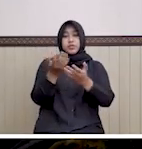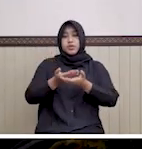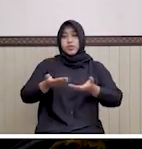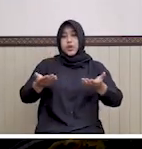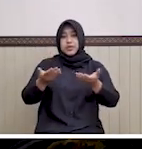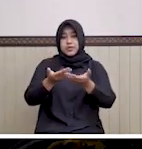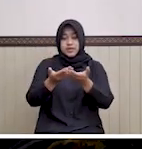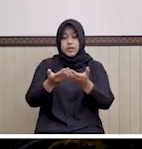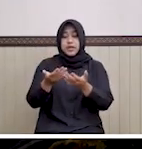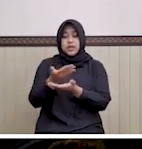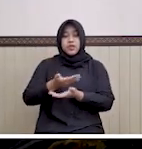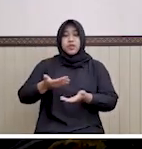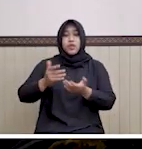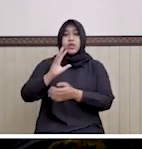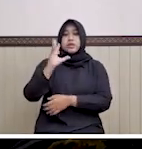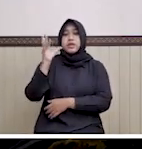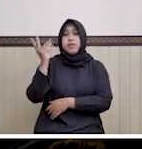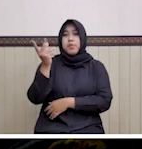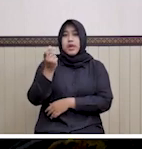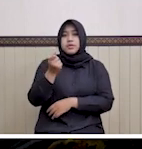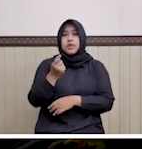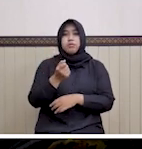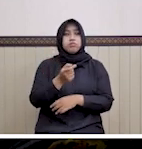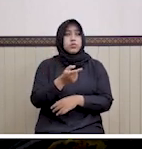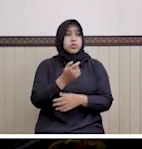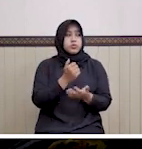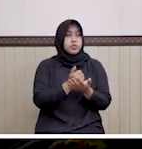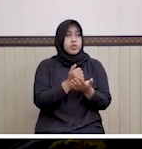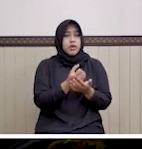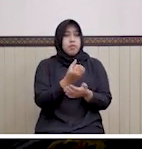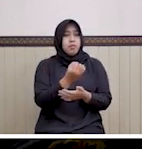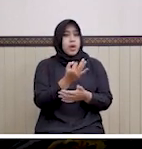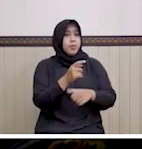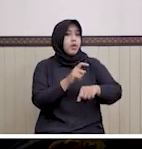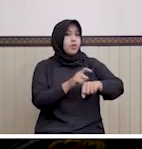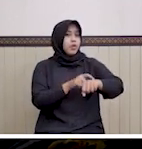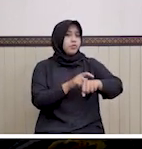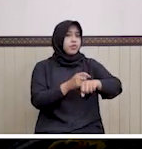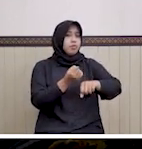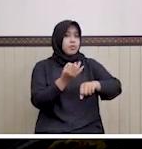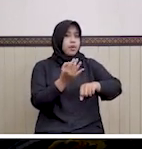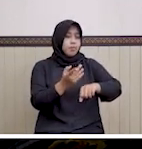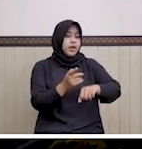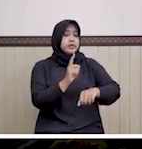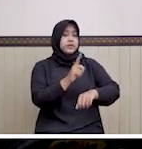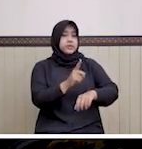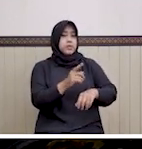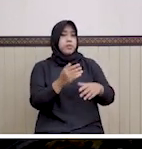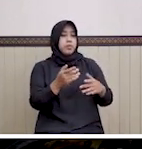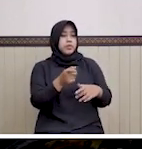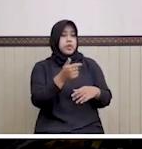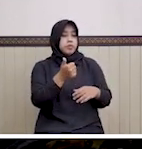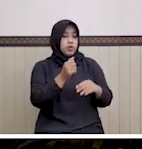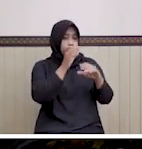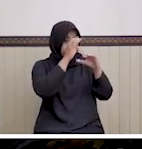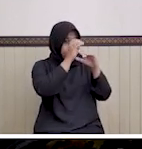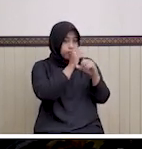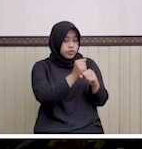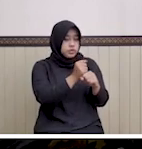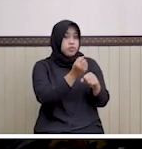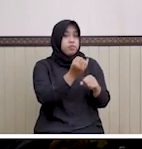situasi keemasannya ini berapa durasinya ya gitu karena dia mampu berkonsentrasi